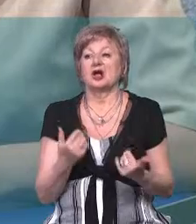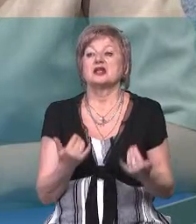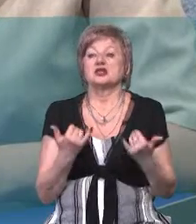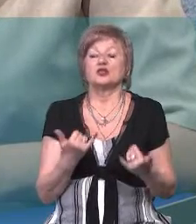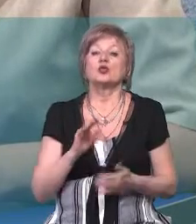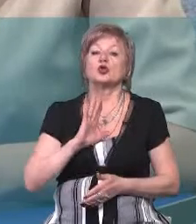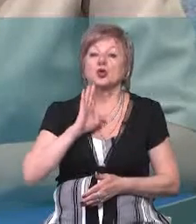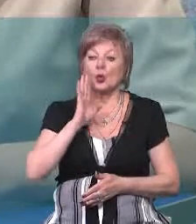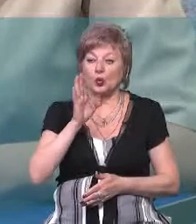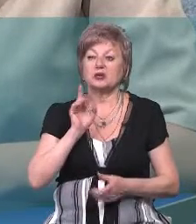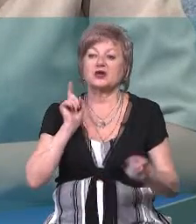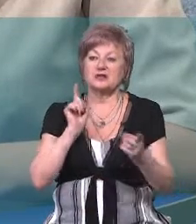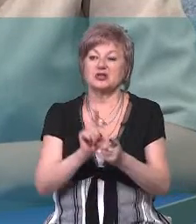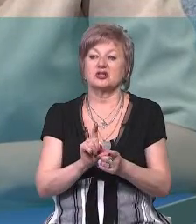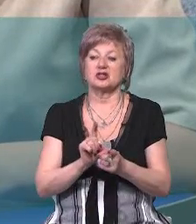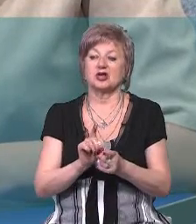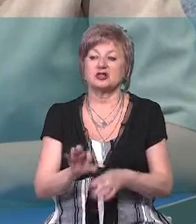Сьогодні вранці він зустрічався там